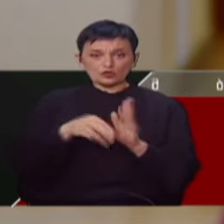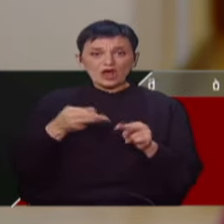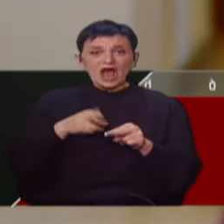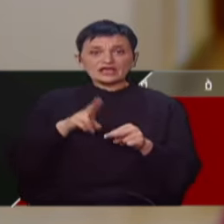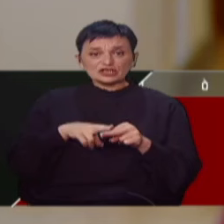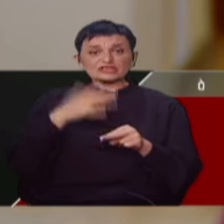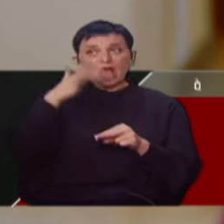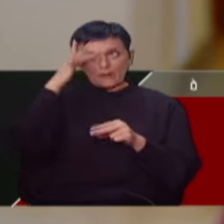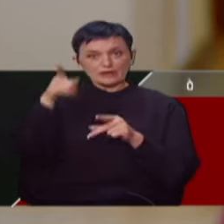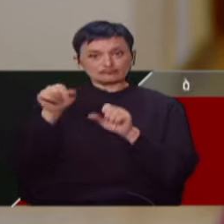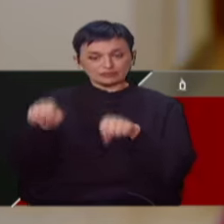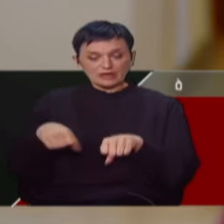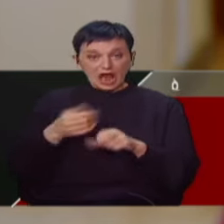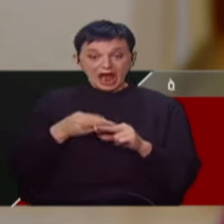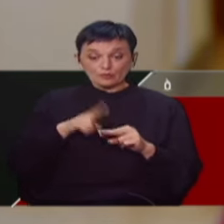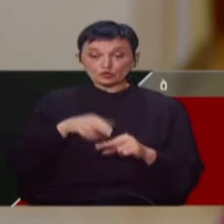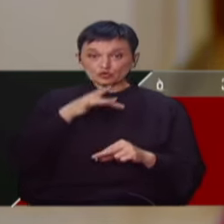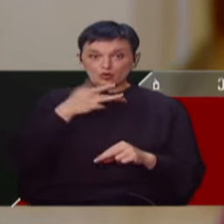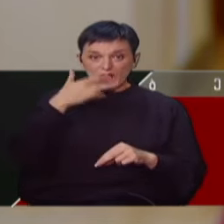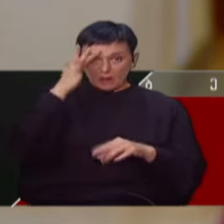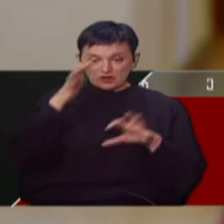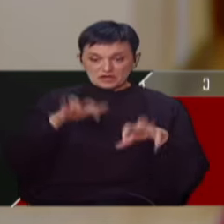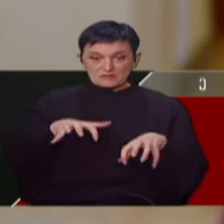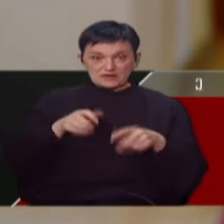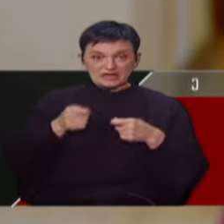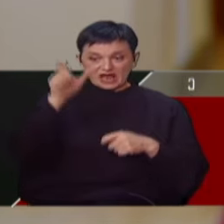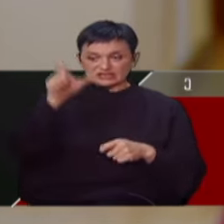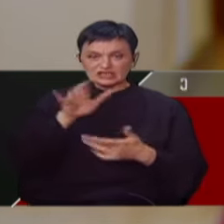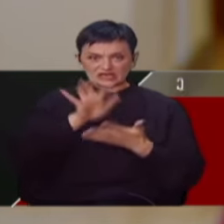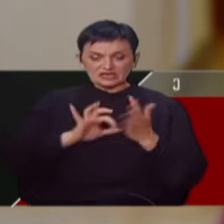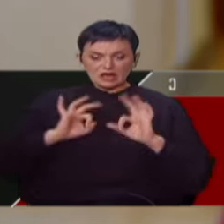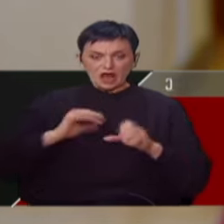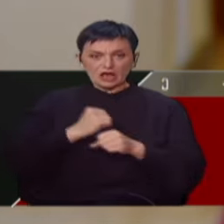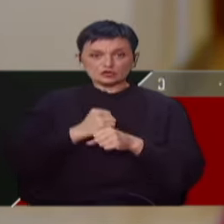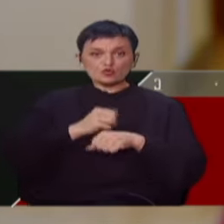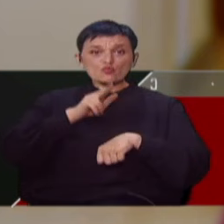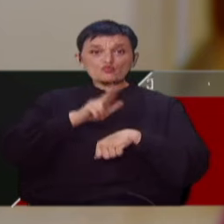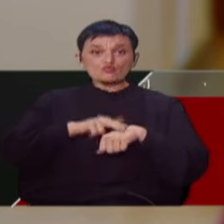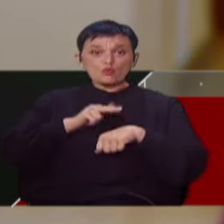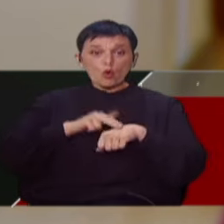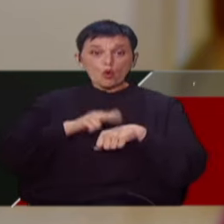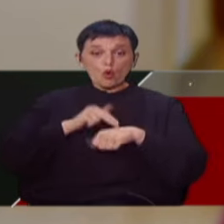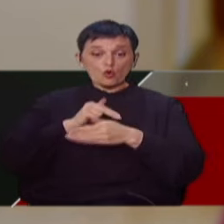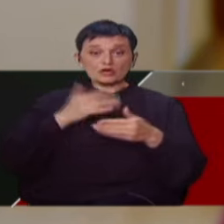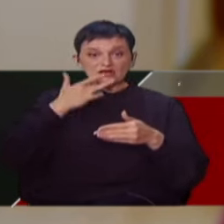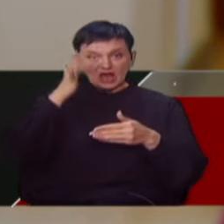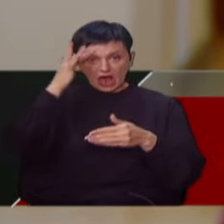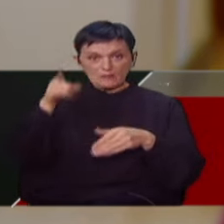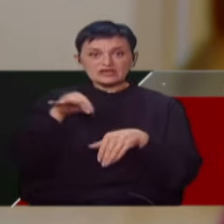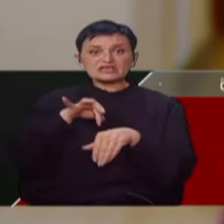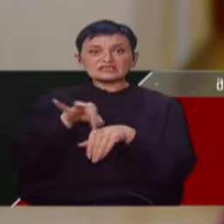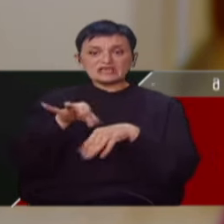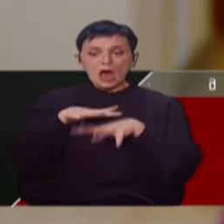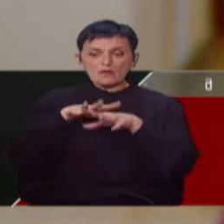დასაშვებია ამერიკაში, ამავე დროს ამერიკის პრეზიდენტმა გააკეთა განცხადება, რომ პოლიციელების მხრიდან ამერიკაში დასაშვებია ძალადობრივი